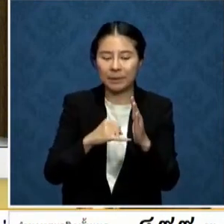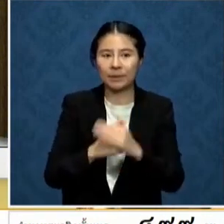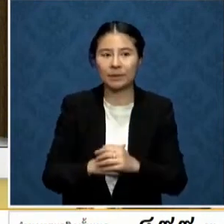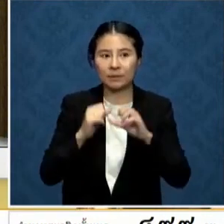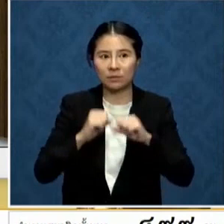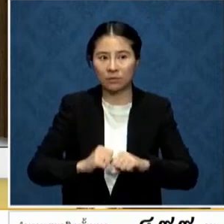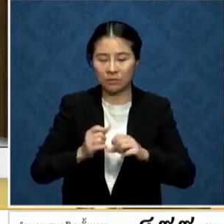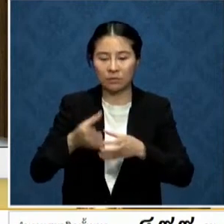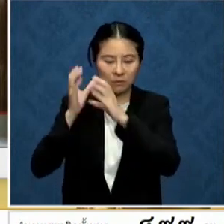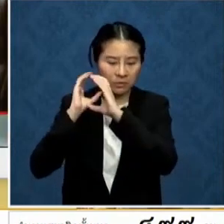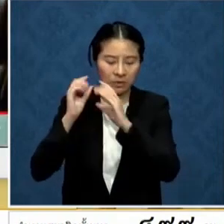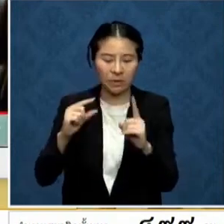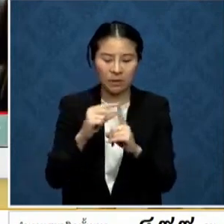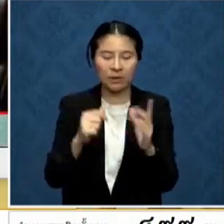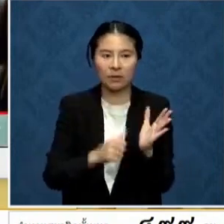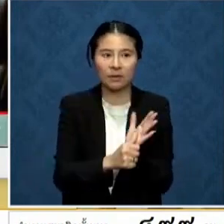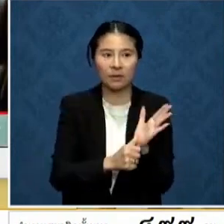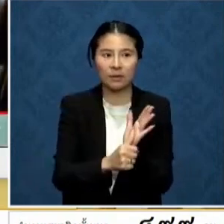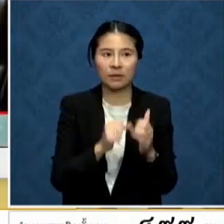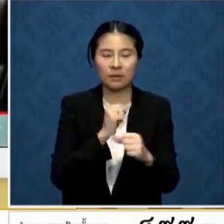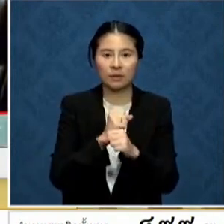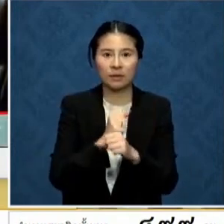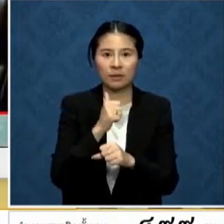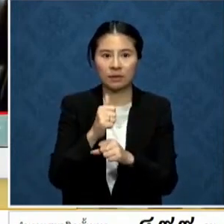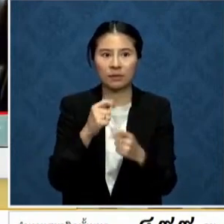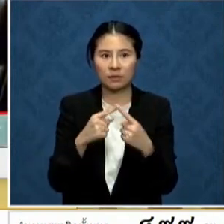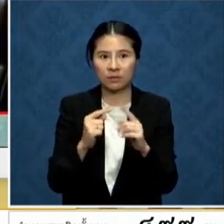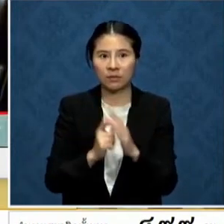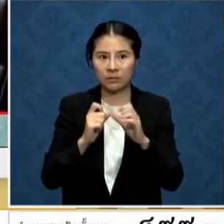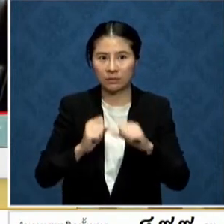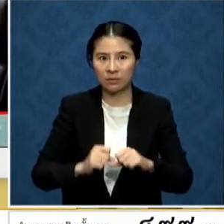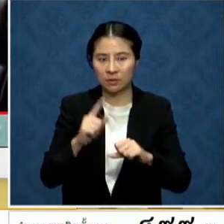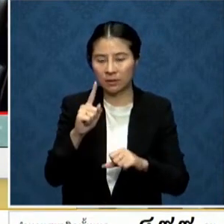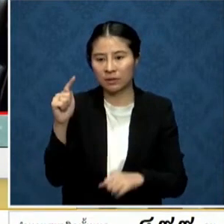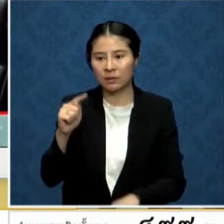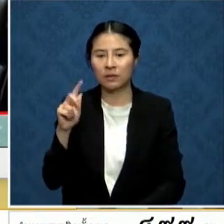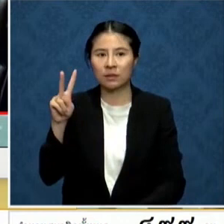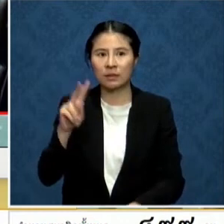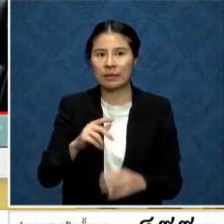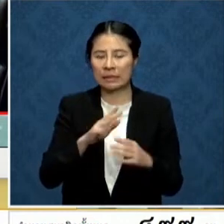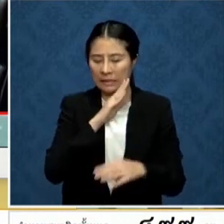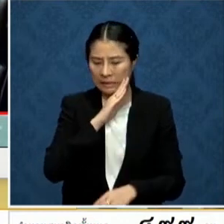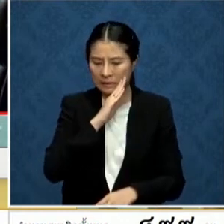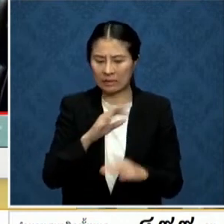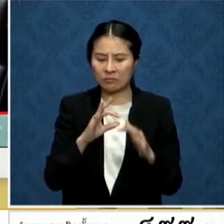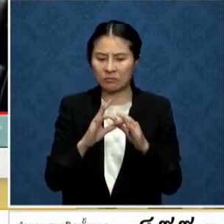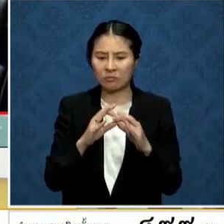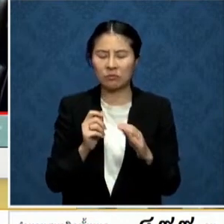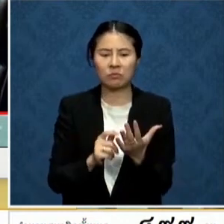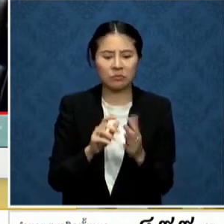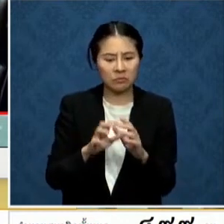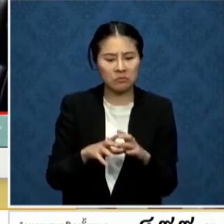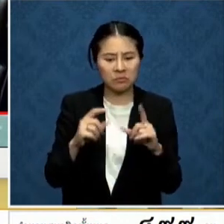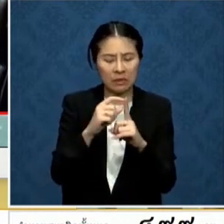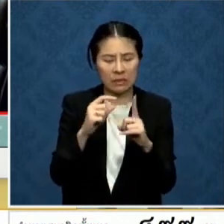มีในการทบทวนได้นะครับปัจจุบันข้อบังคับเขียนว่าต้องเป็นมติ 1ใน 2ผมก็กังวลครับว่าถ้าเกิดว่าข้อผิดพลาดมันเป็นเพียงแค่ตัวสะกดจริงเนี่ย